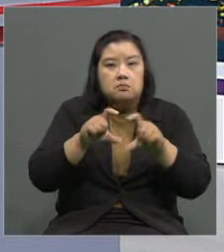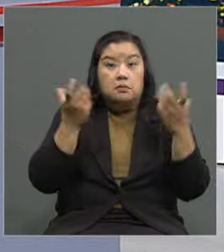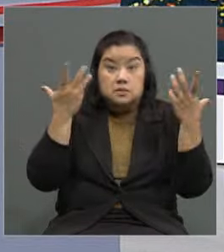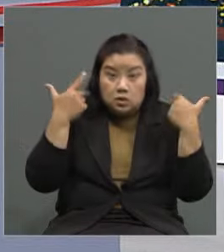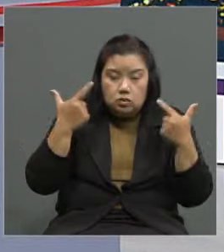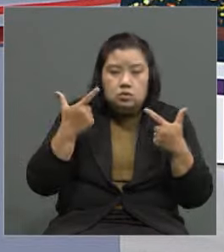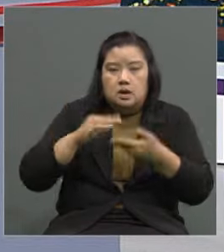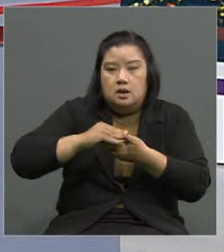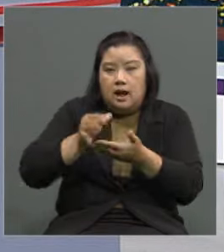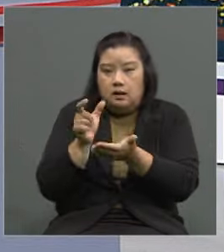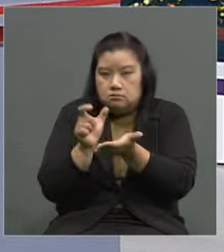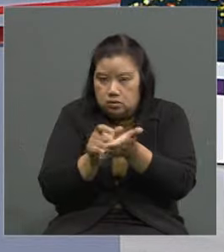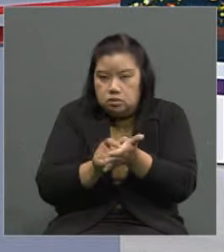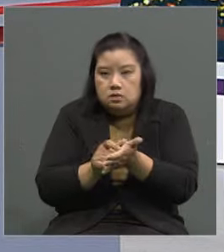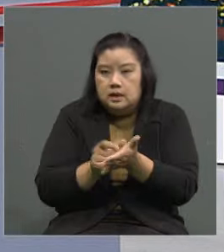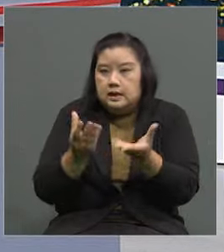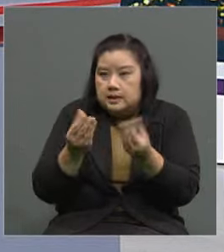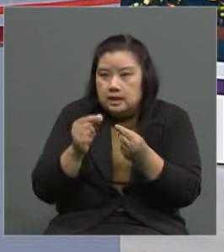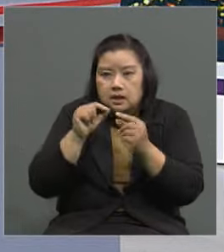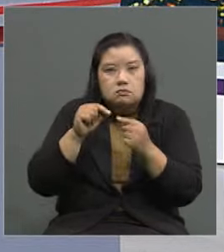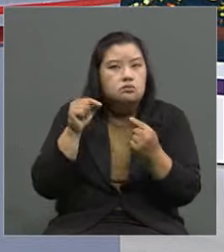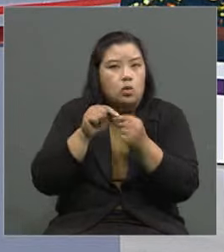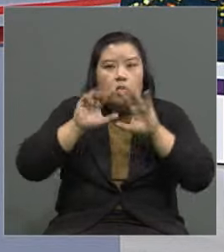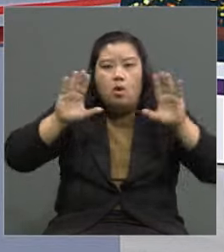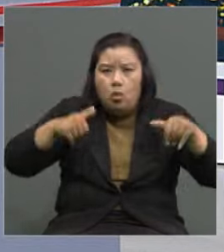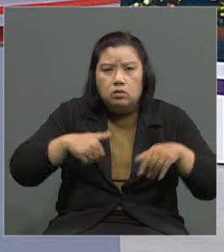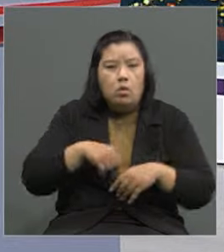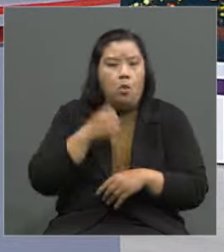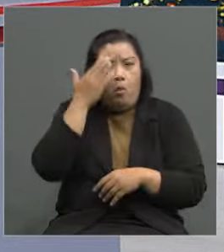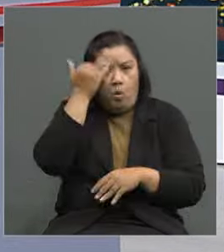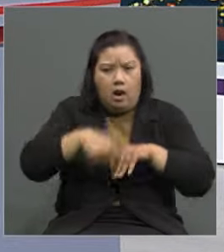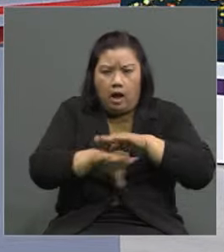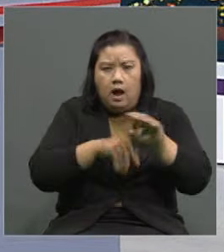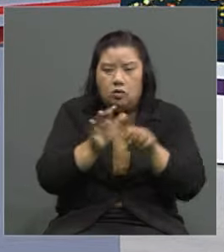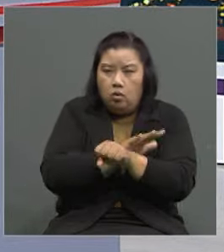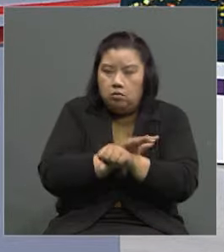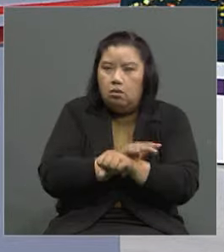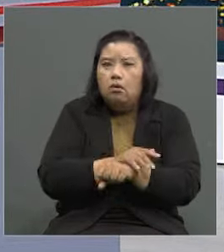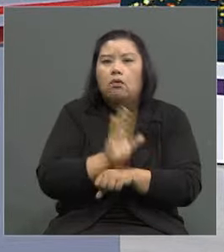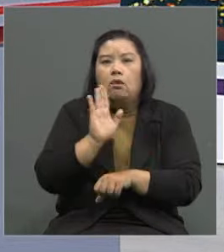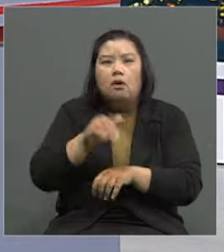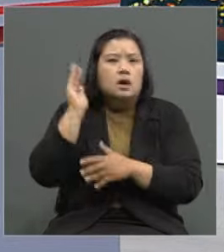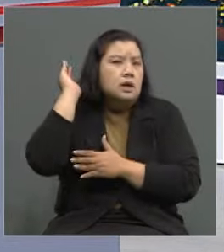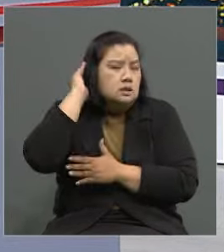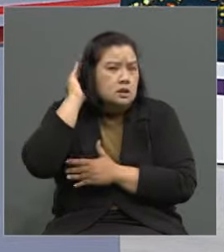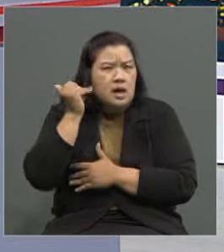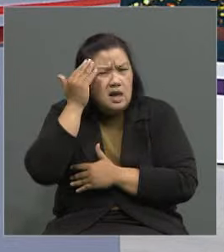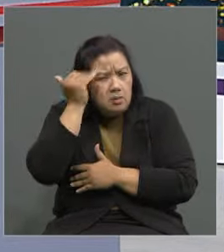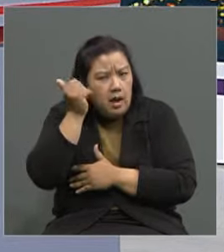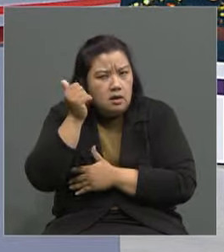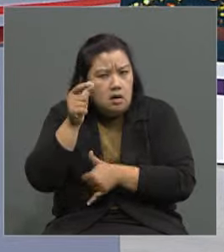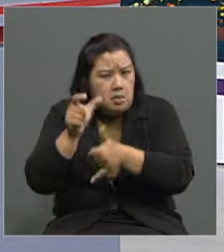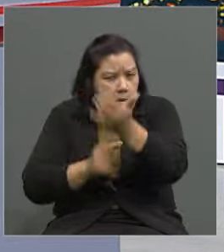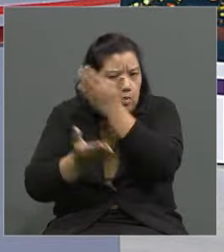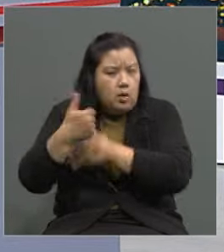บางคนไปรู้หมายเลขโฉนกฉนดอะไรอย่างเงี้ยนะฮมันก็เลยทำให้เชื่อจนก็ถึงสงสัยไงว่าแล้วเาไปเอาข้อมูลส่วนบุคคลของเรามาจาก